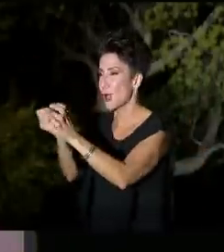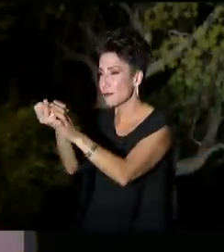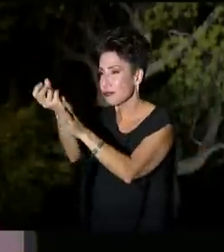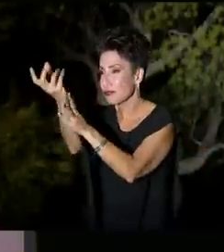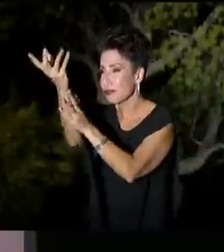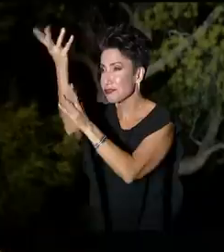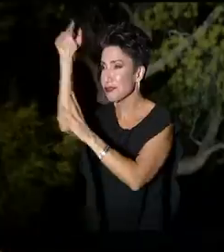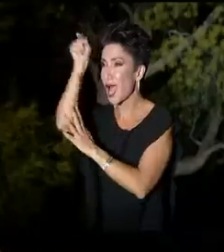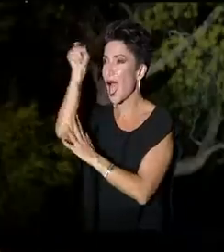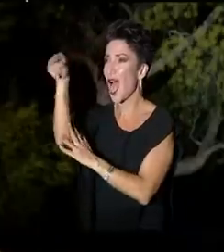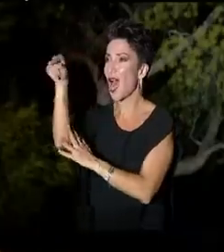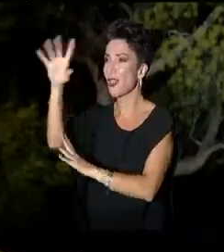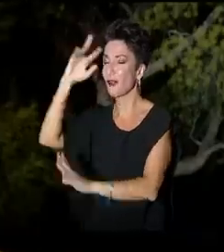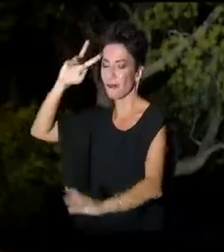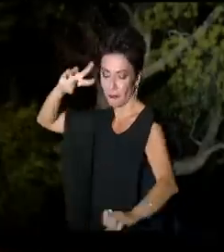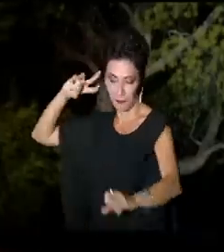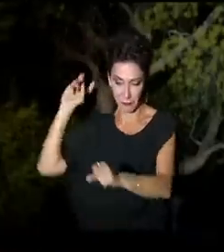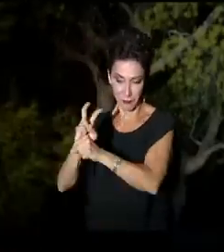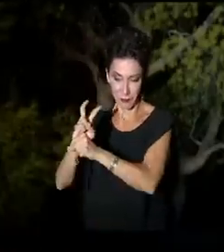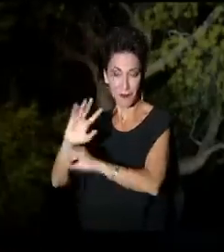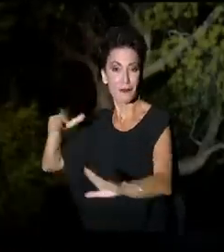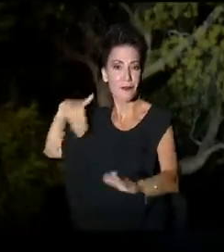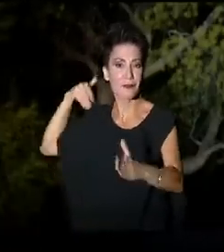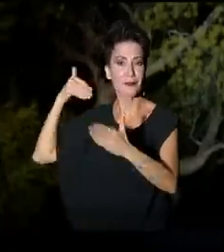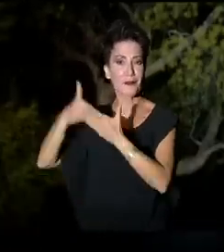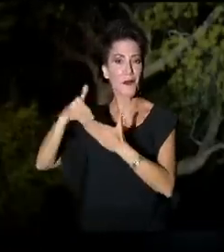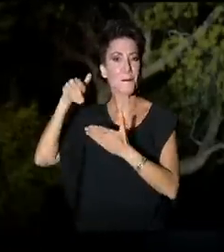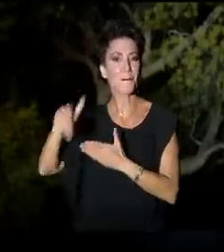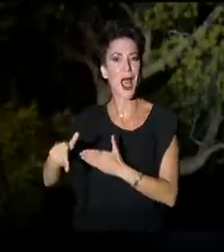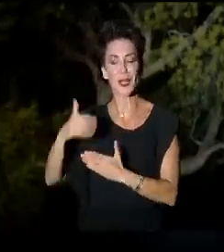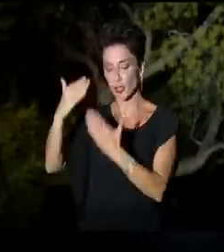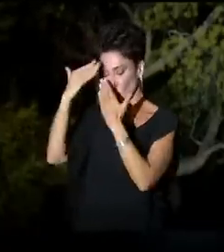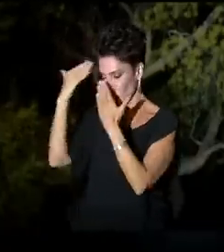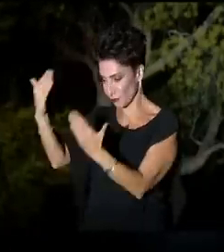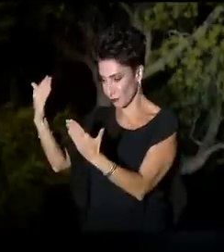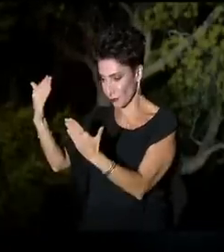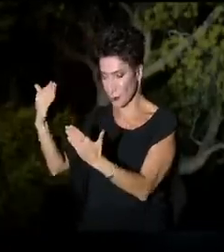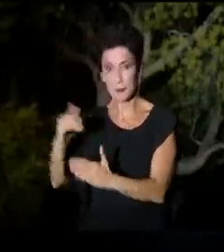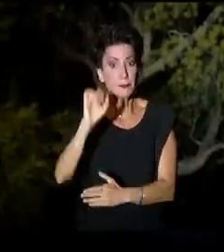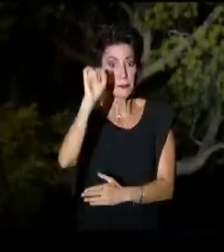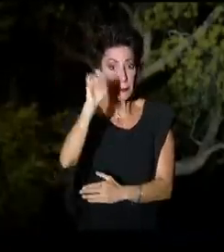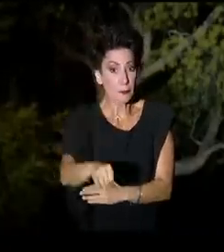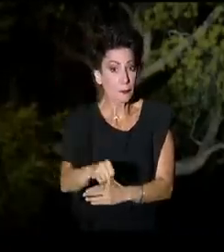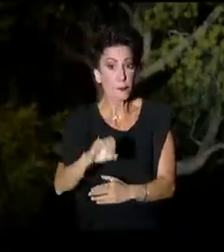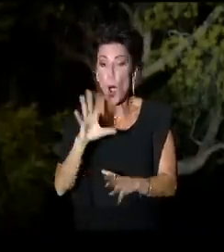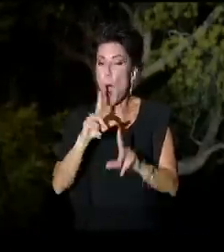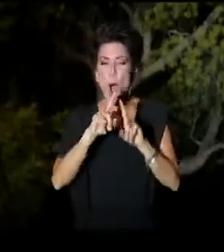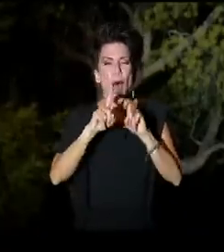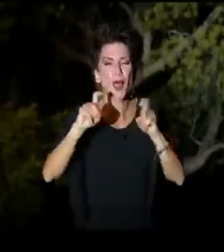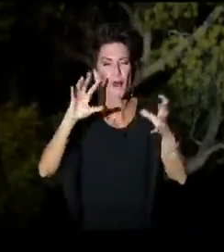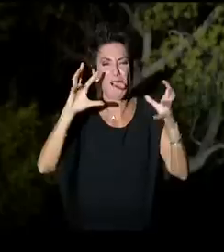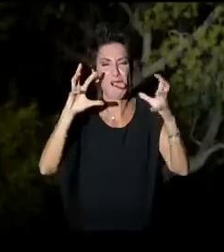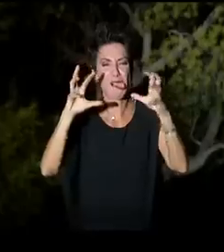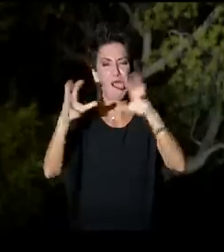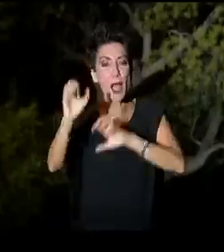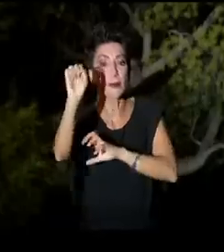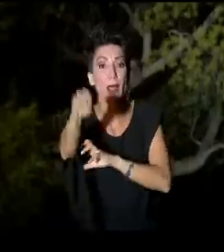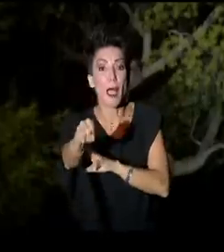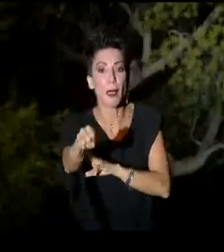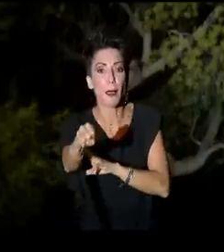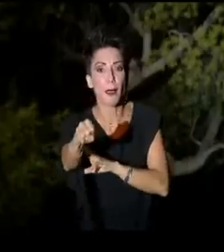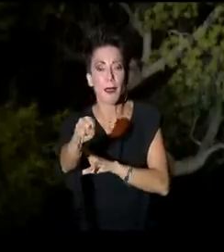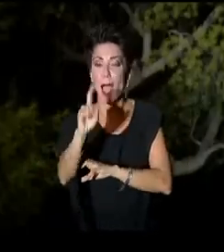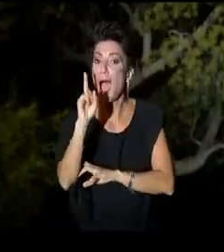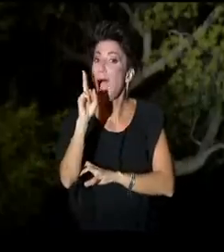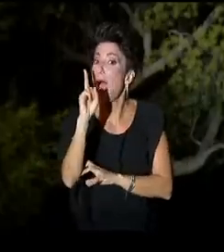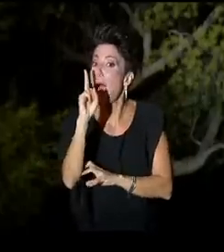από τότε στοιχιώνει τη μνήμη των ανθρώπων. Όλα τα πράγματα είναι προορισμένα να παρακμάσουν. Μακάρι όμως να μπορούσατε να